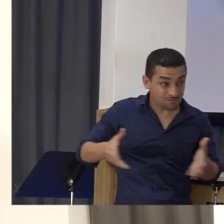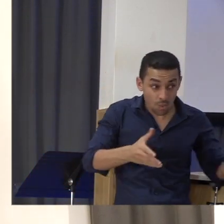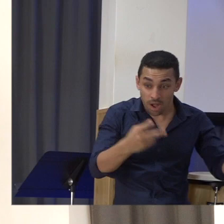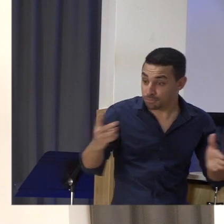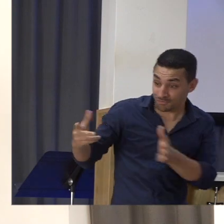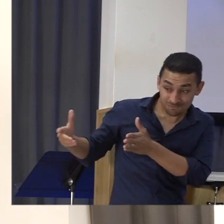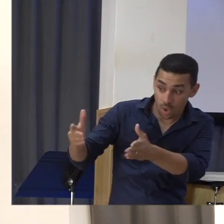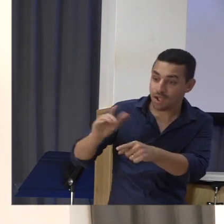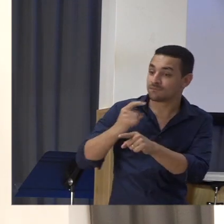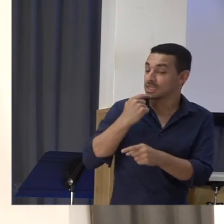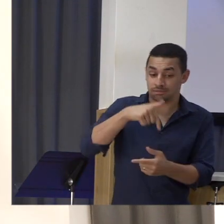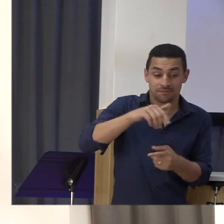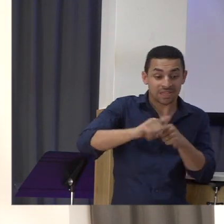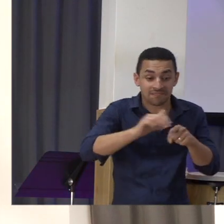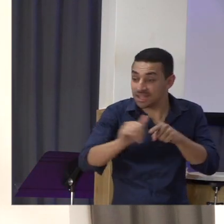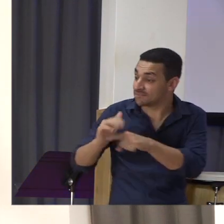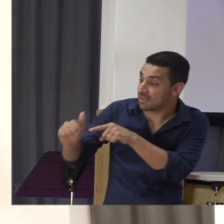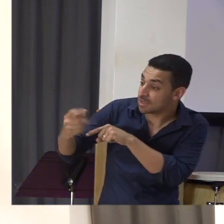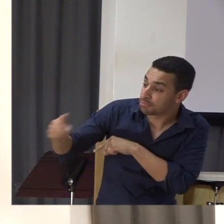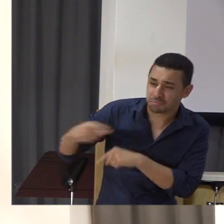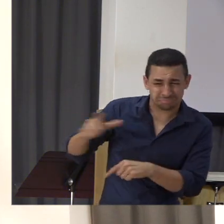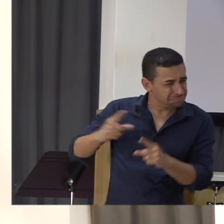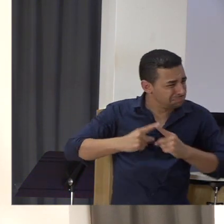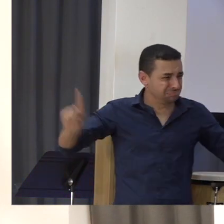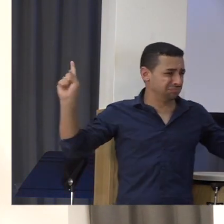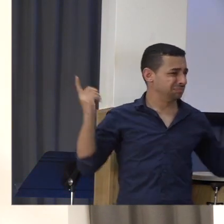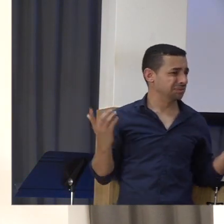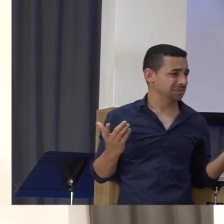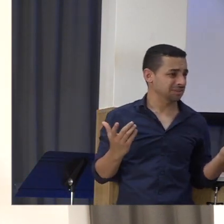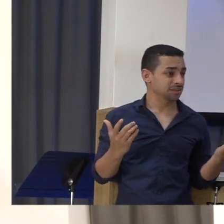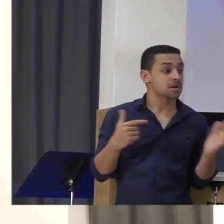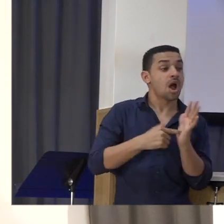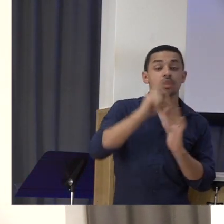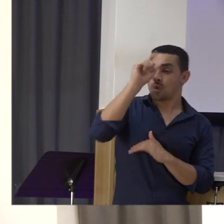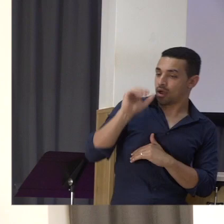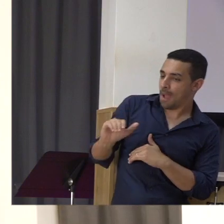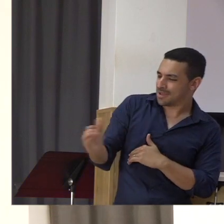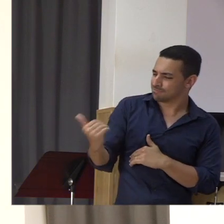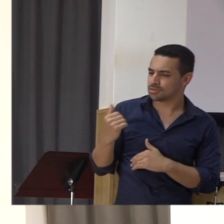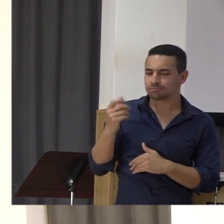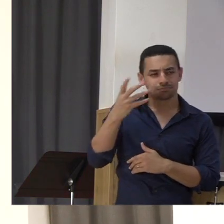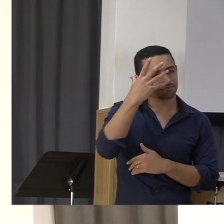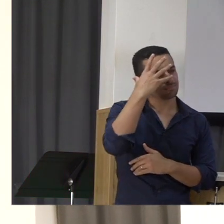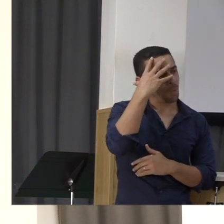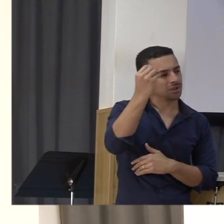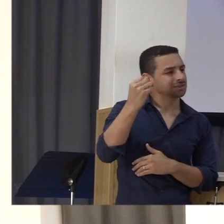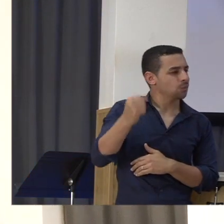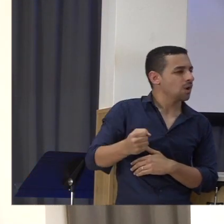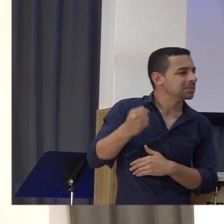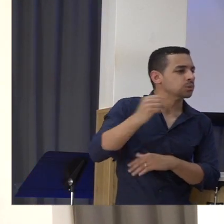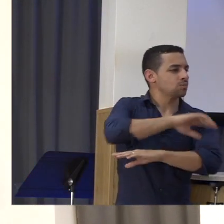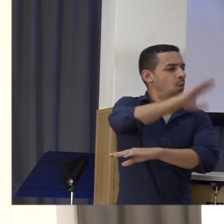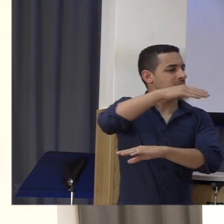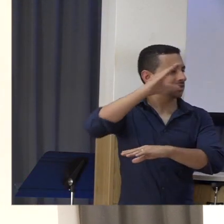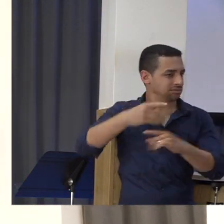ma façon de faire n'est pas la vôtre. Vous savez, lorsque Dieu appelle Moïse, nous connaissons Moïse, Exode